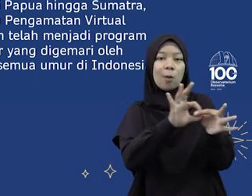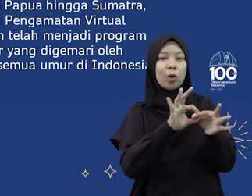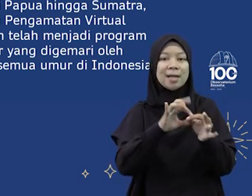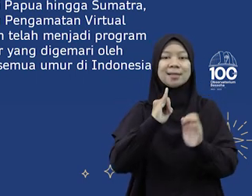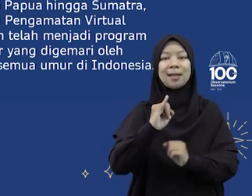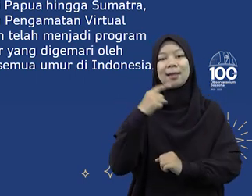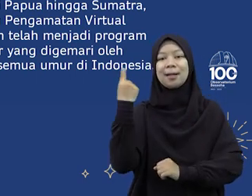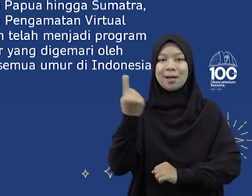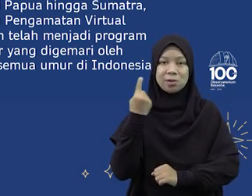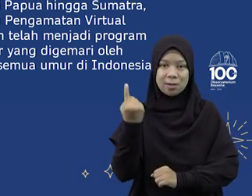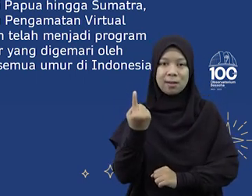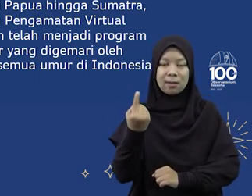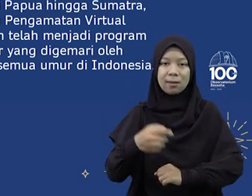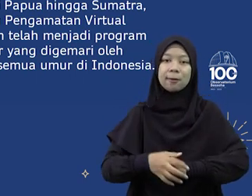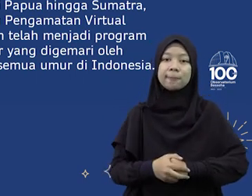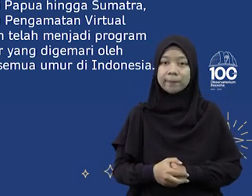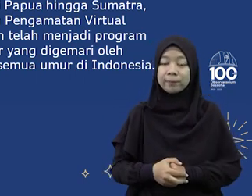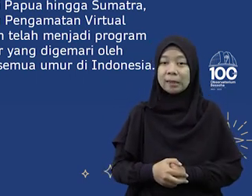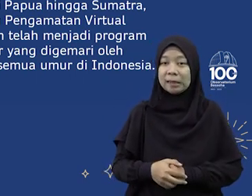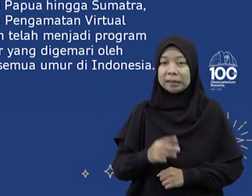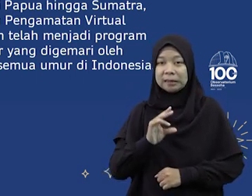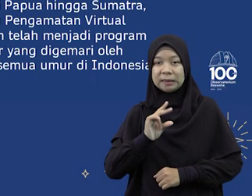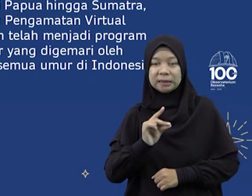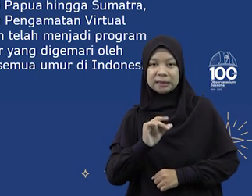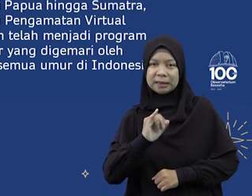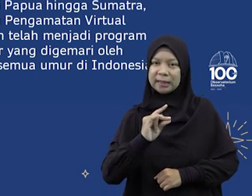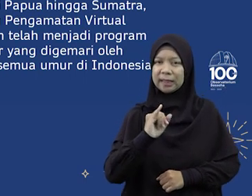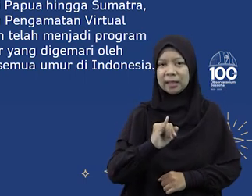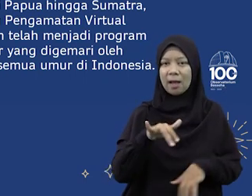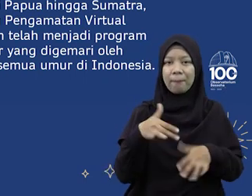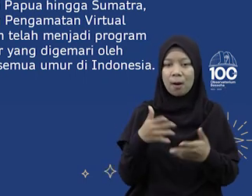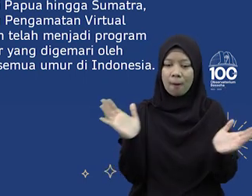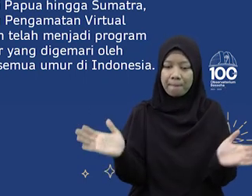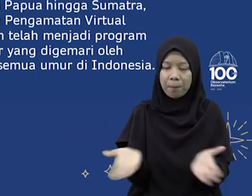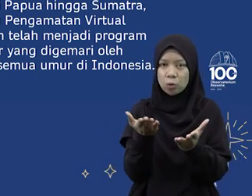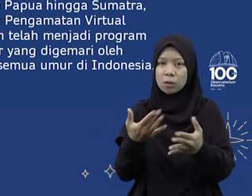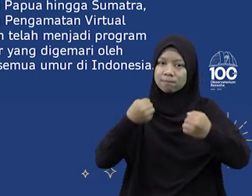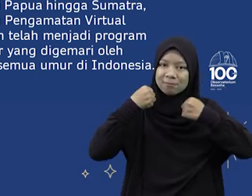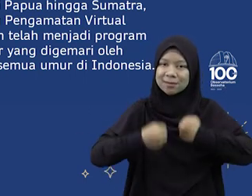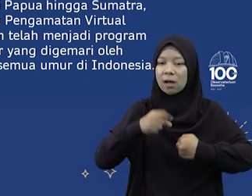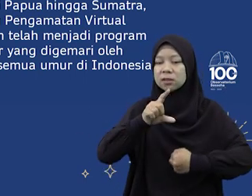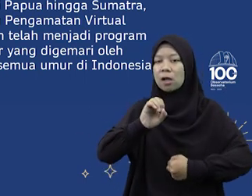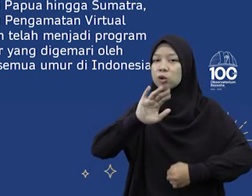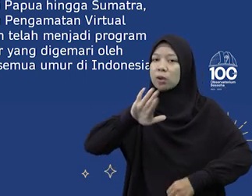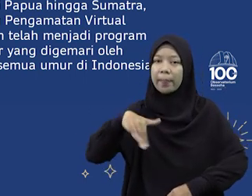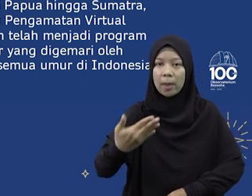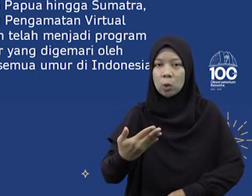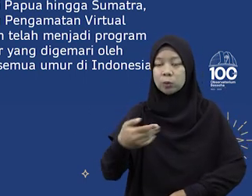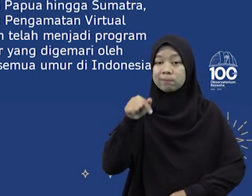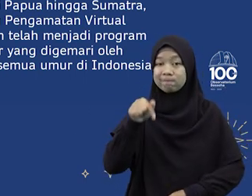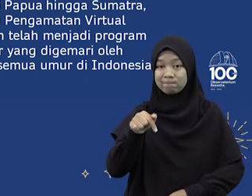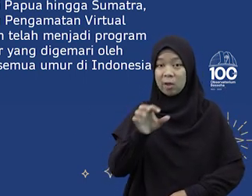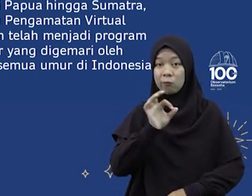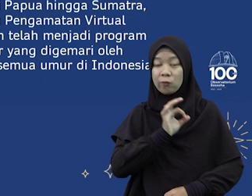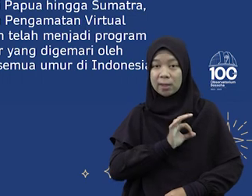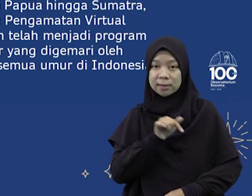ekstensif jadi ciri-cirinya membangun atau menjaga 100 tahun fasilitas sains